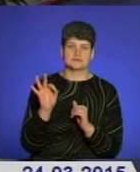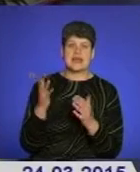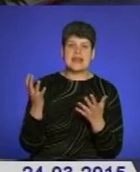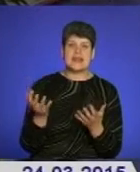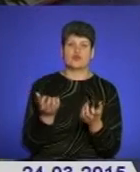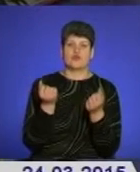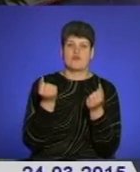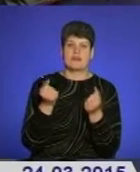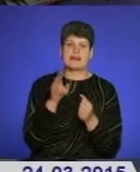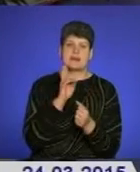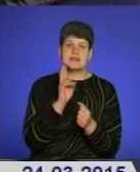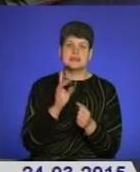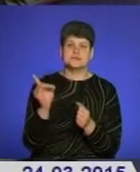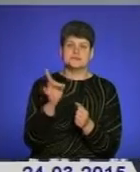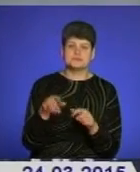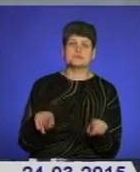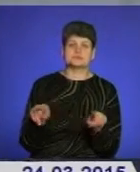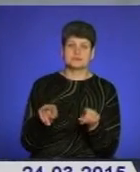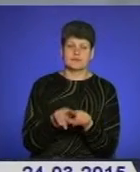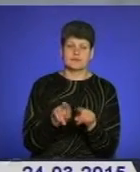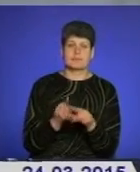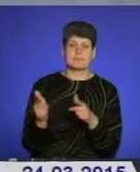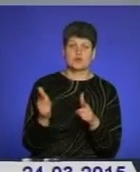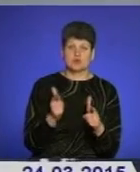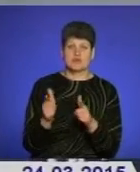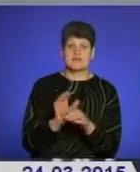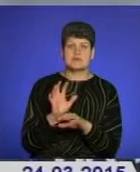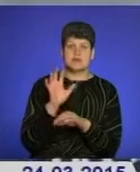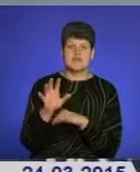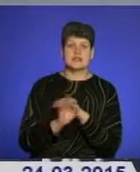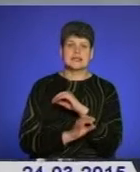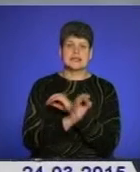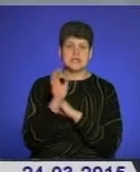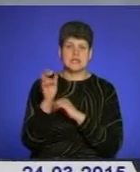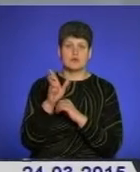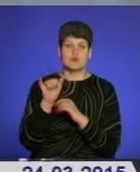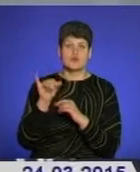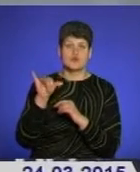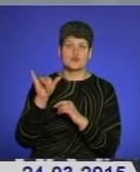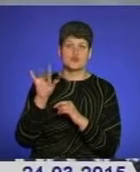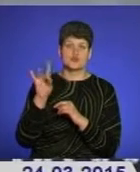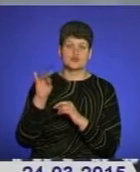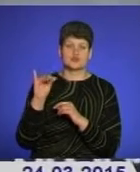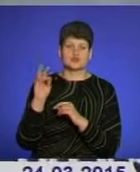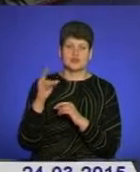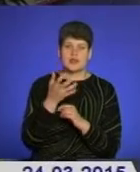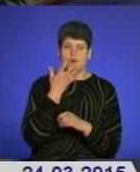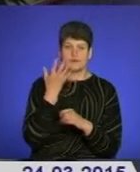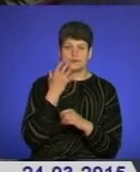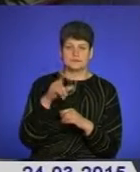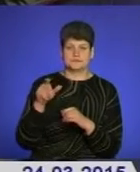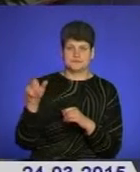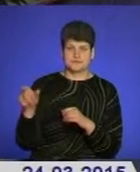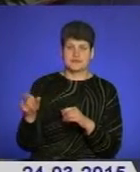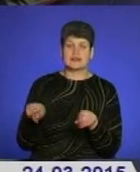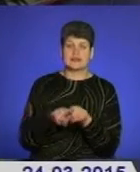Рятувальники Кременеччини підготовили і відправили на схід буржуйки, так звані, для обігріву особового складу. Долучилися до